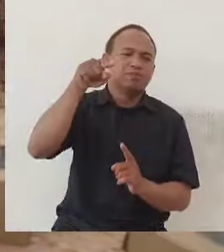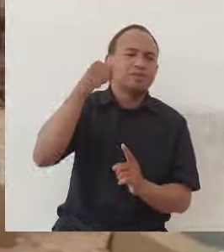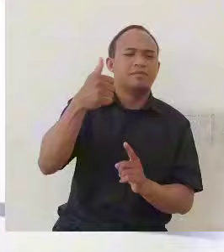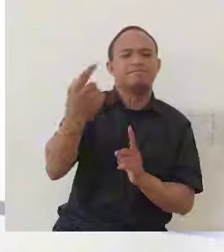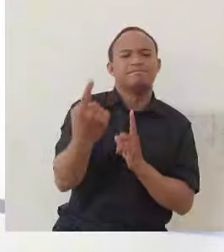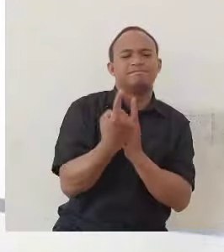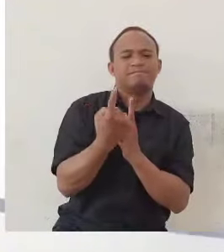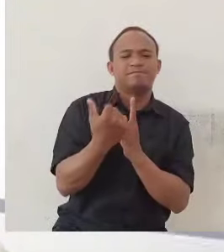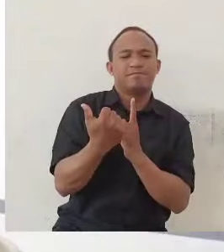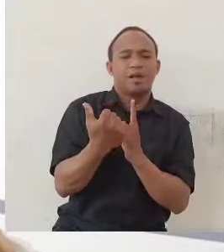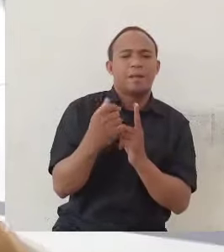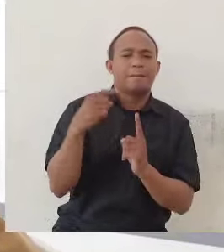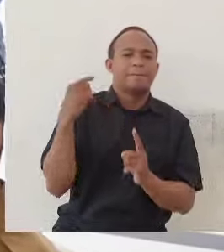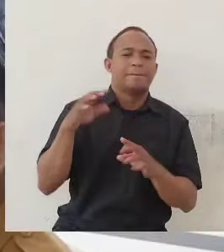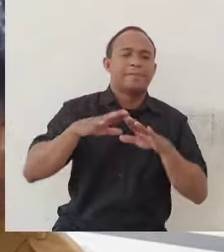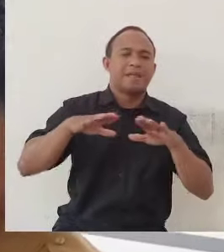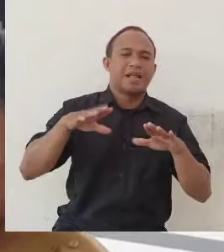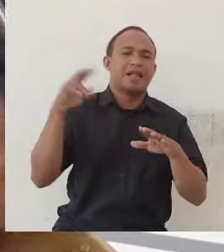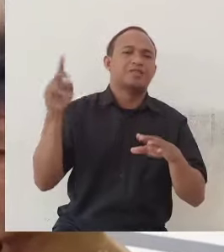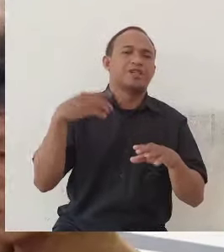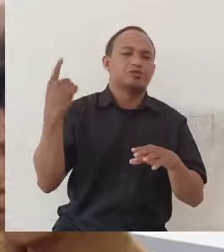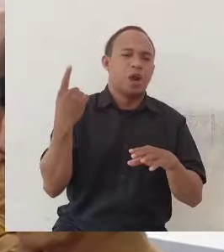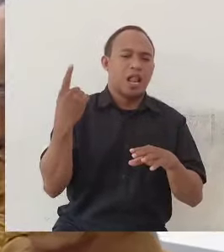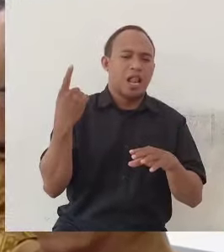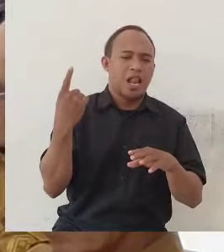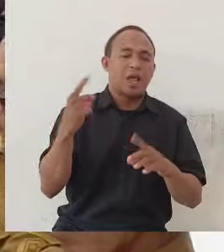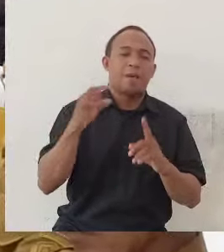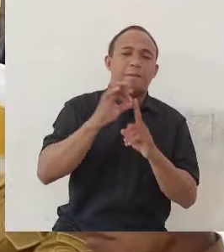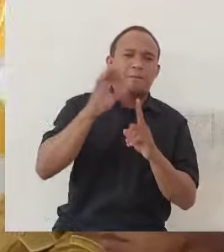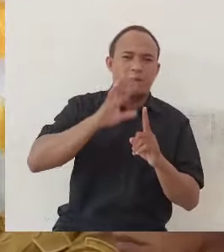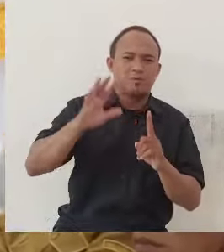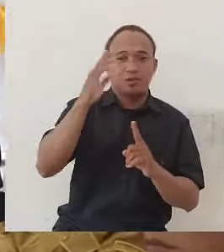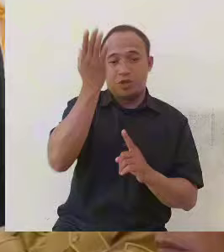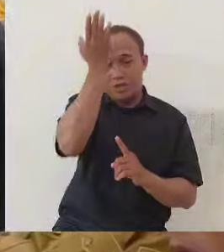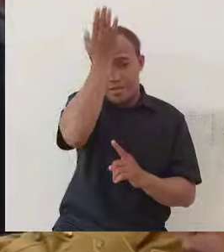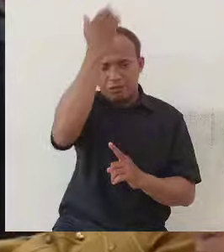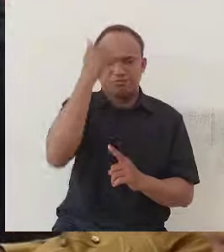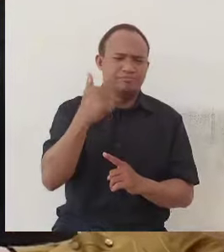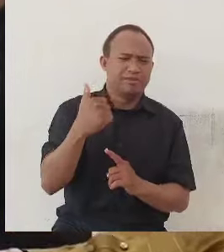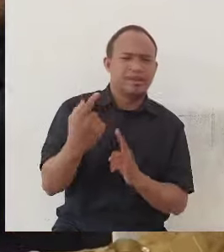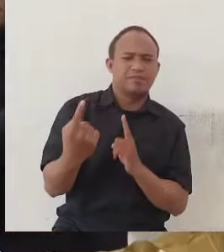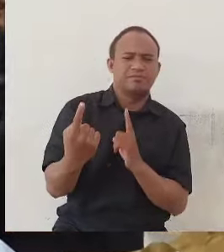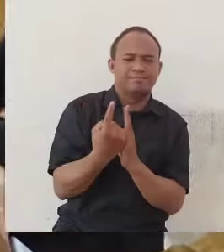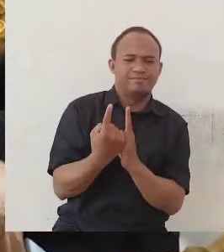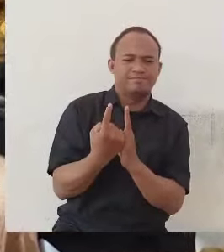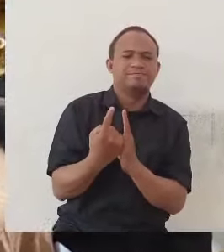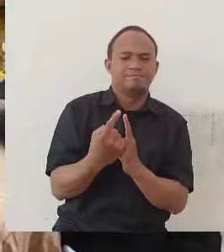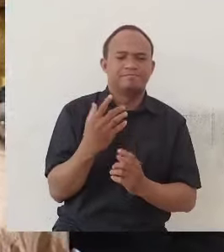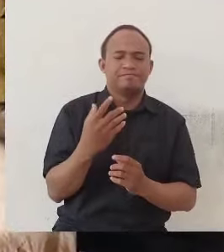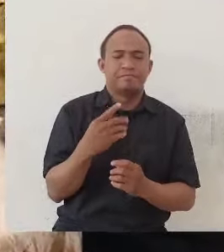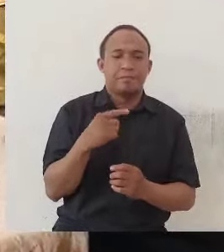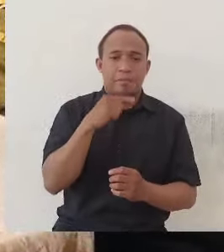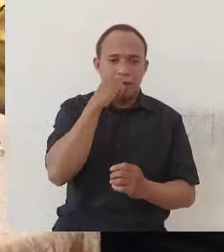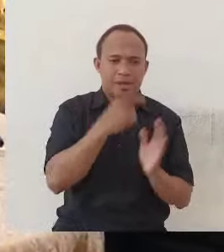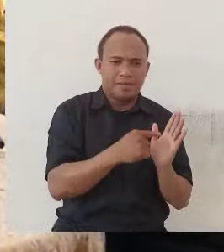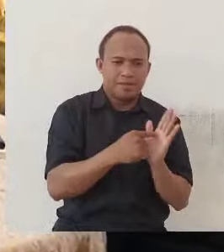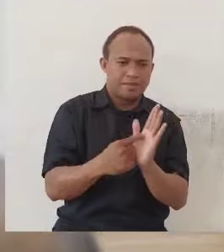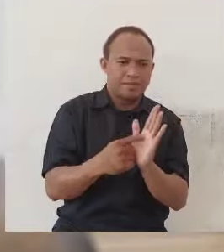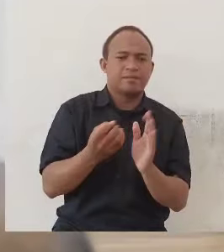Pelaksana Tugas Kepala Kantor Wilayah Badan Pertanahan Nasional Provinsi Gorontalo, Budi Harsoyo Cahyono